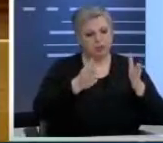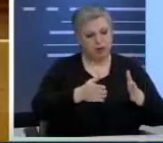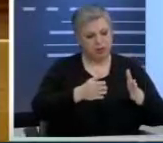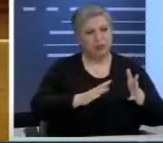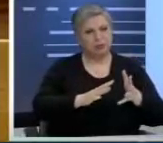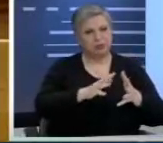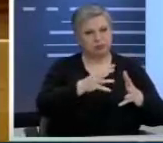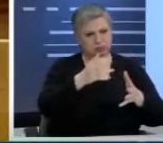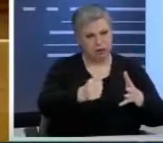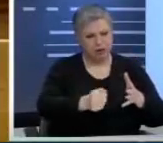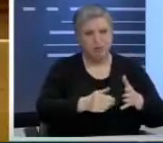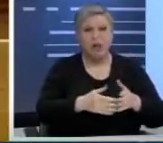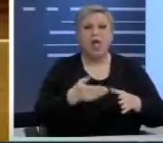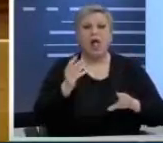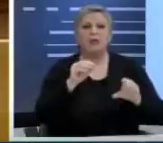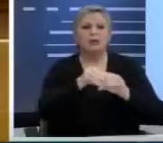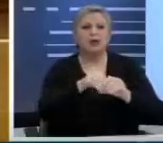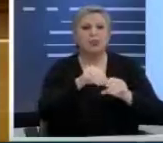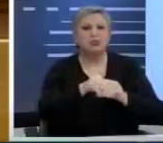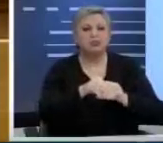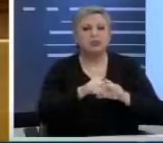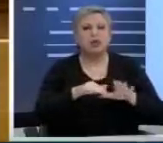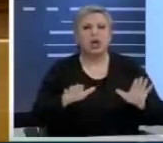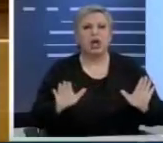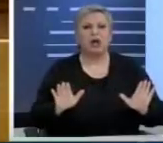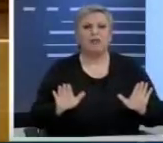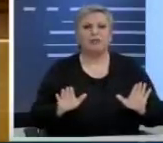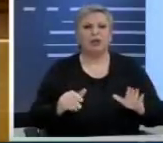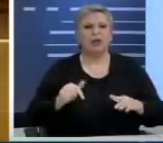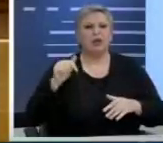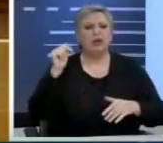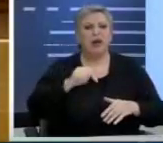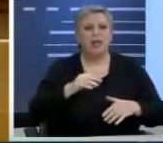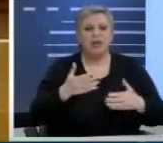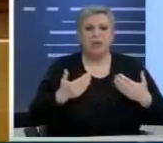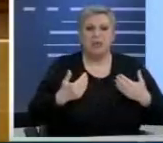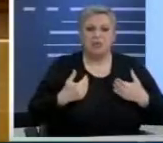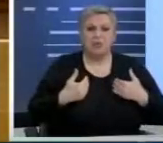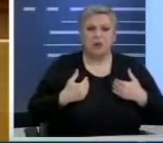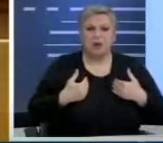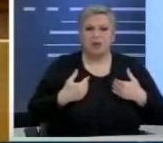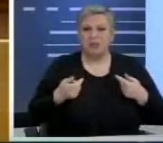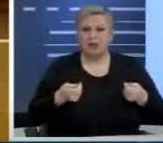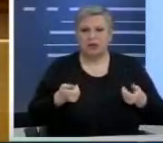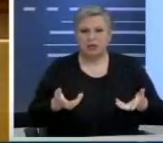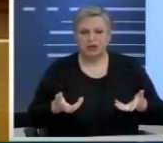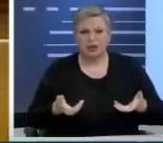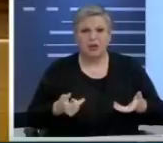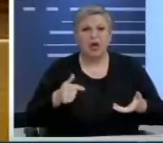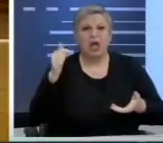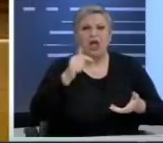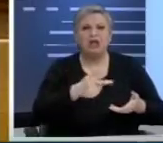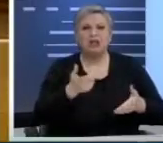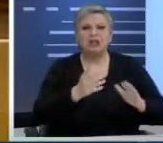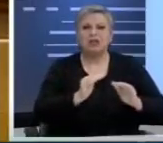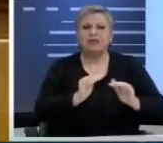τα πρωτογενή πλεονάσματα από αυτά, μεγαλύτερα από αυτά που διαπραγματευτήκαμε εμάς, και δεν χρειαζόταν τίποτα για το χρέος.